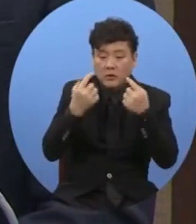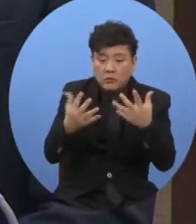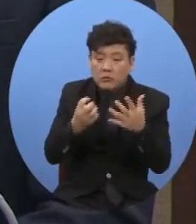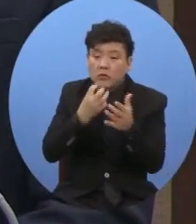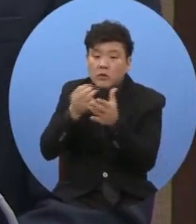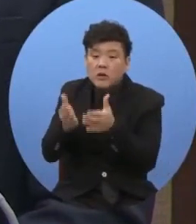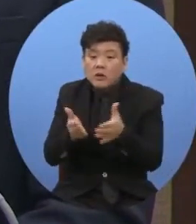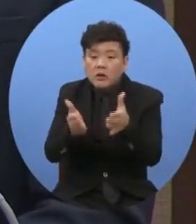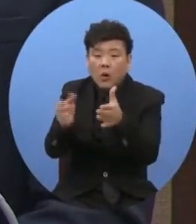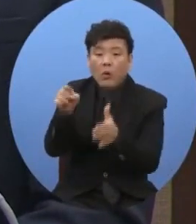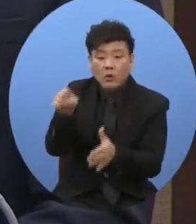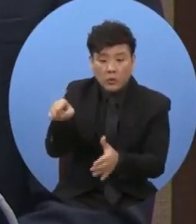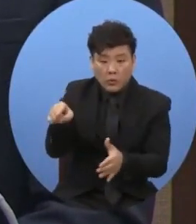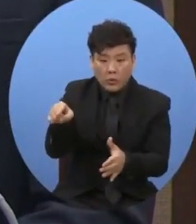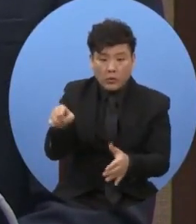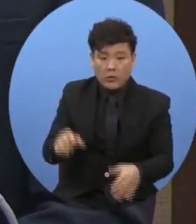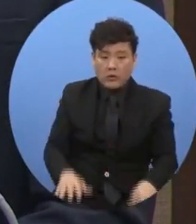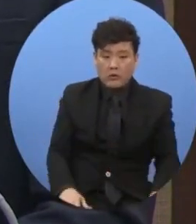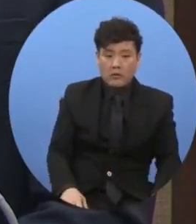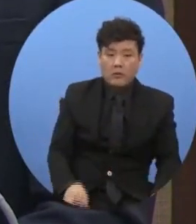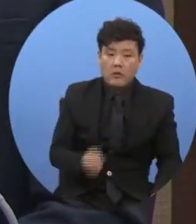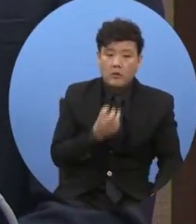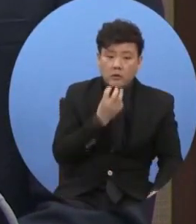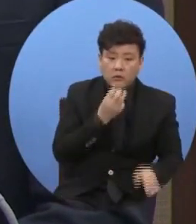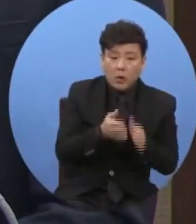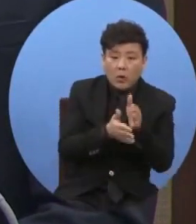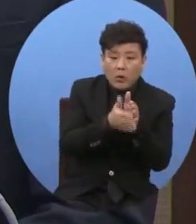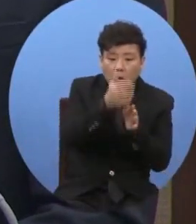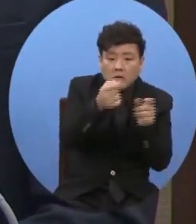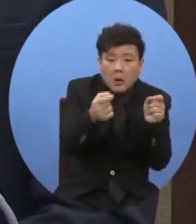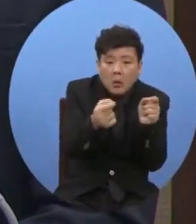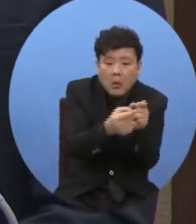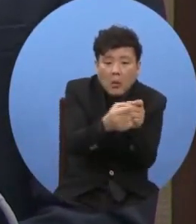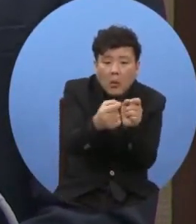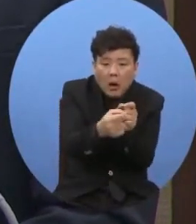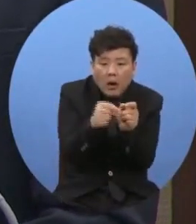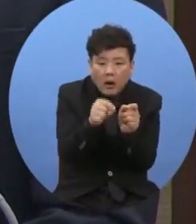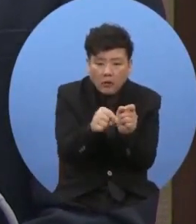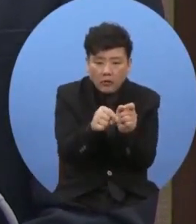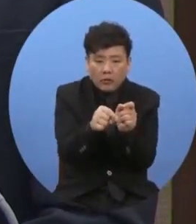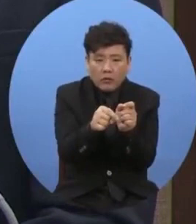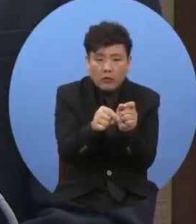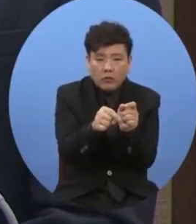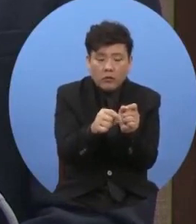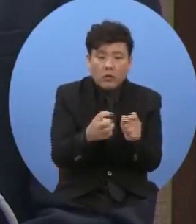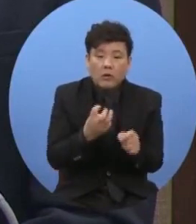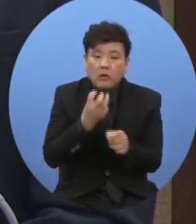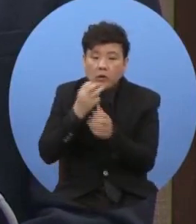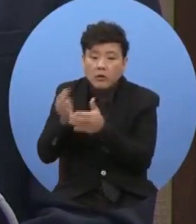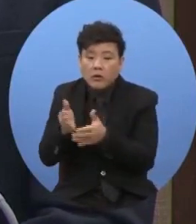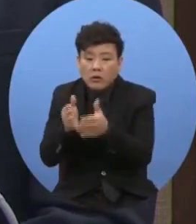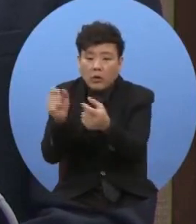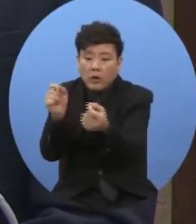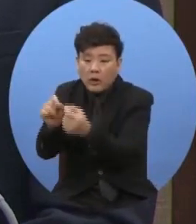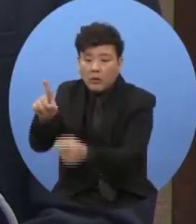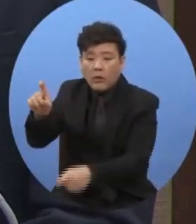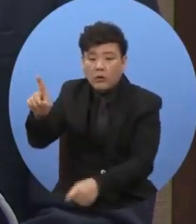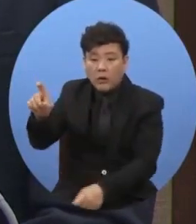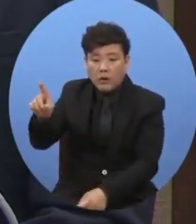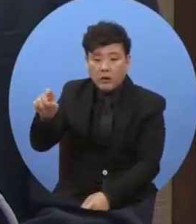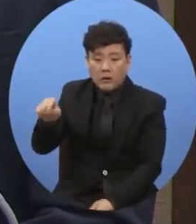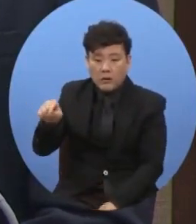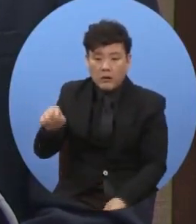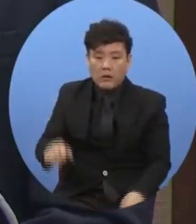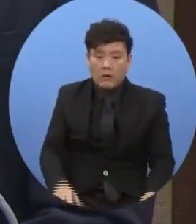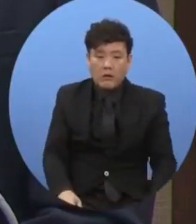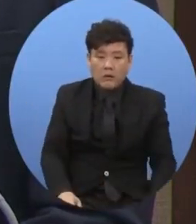경기도에 저희 서울시와 붙어있는 지자체가 경계가 붙어있는 건 11개고요 조금 떨어져 있어도